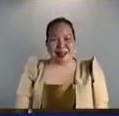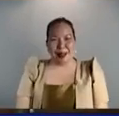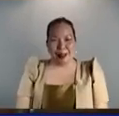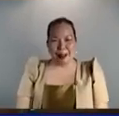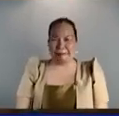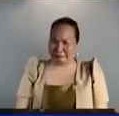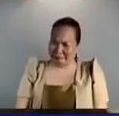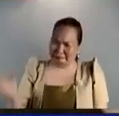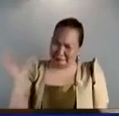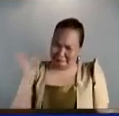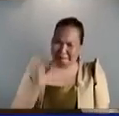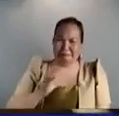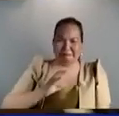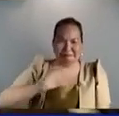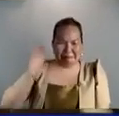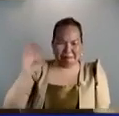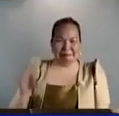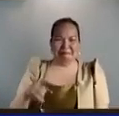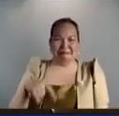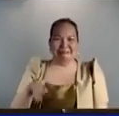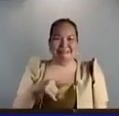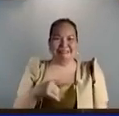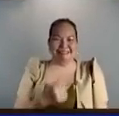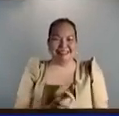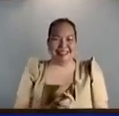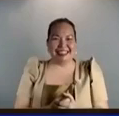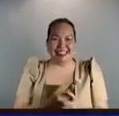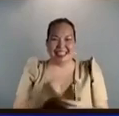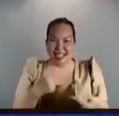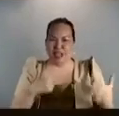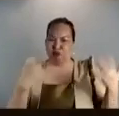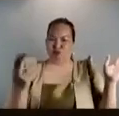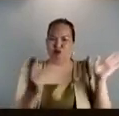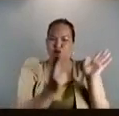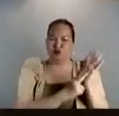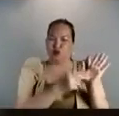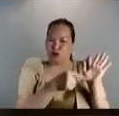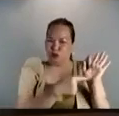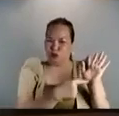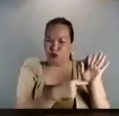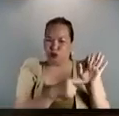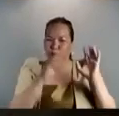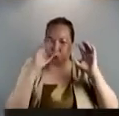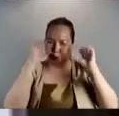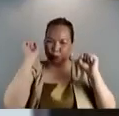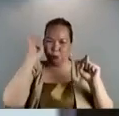Pasok na pasok ayun, po yun. Ayan po. So, yun po. Lagda po ni President-elect